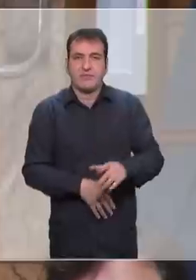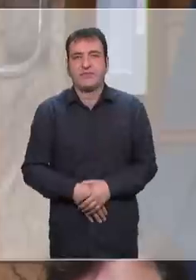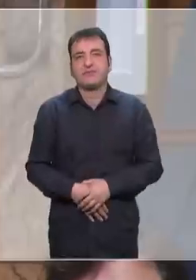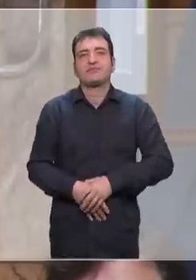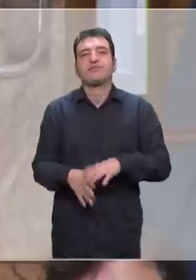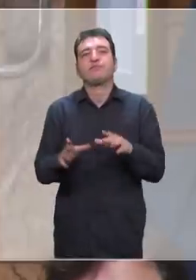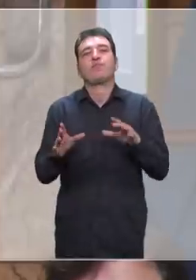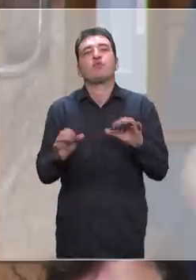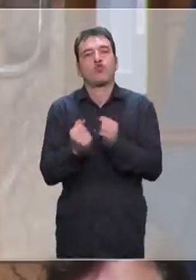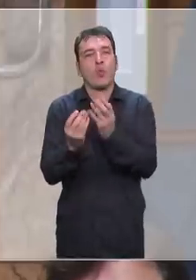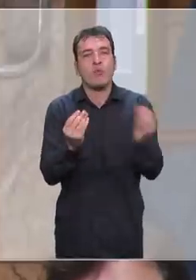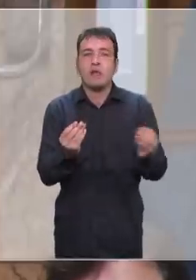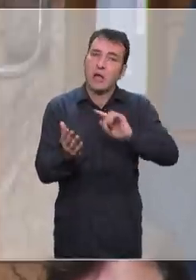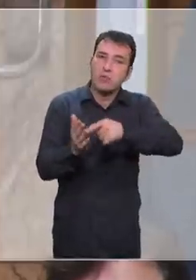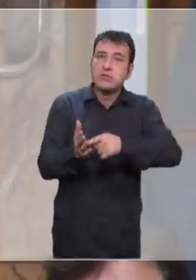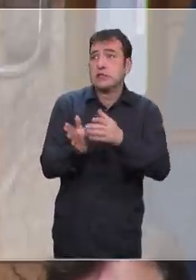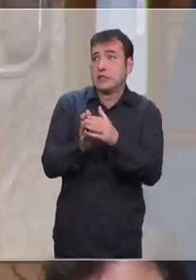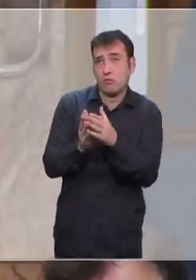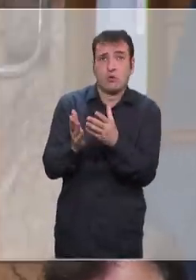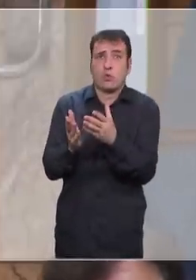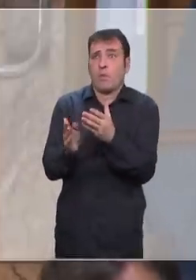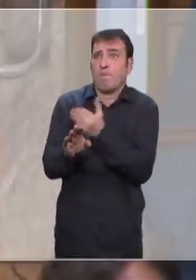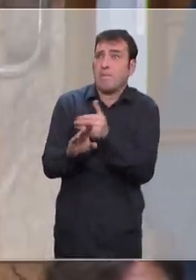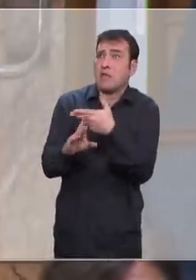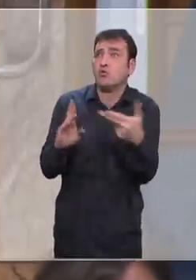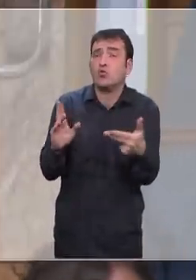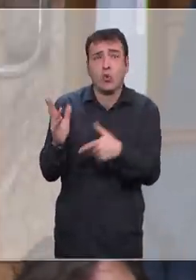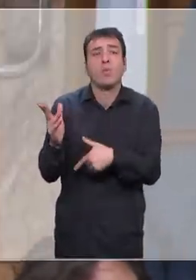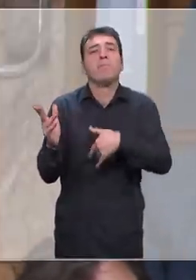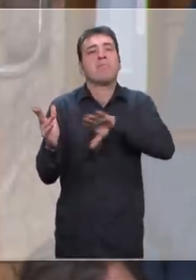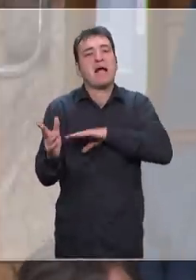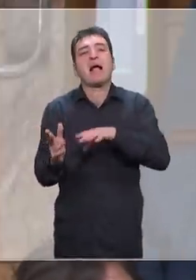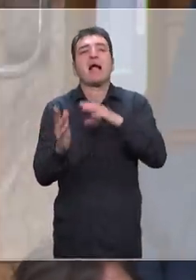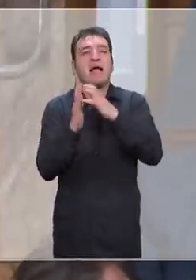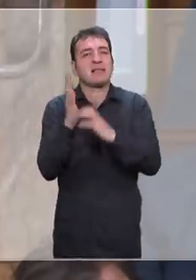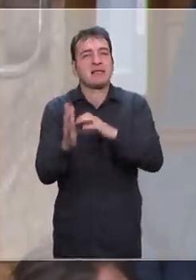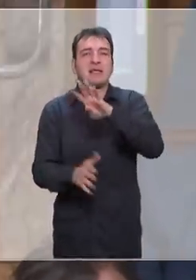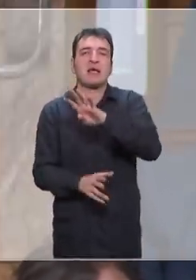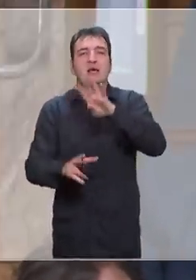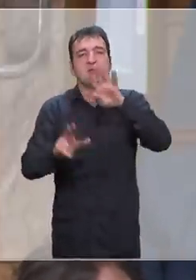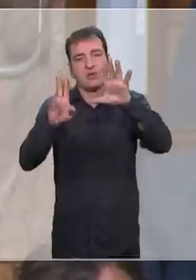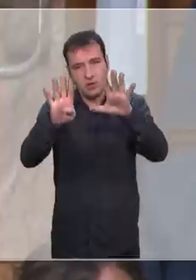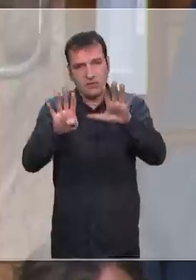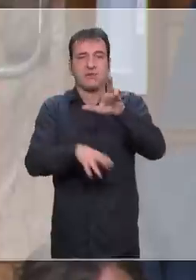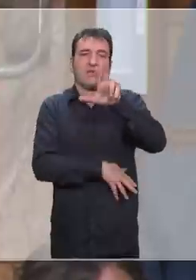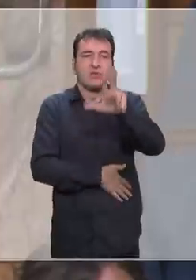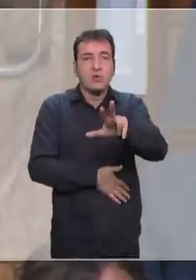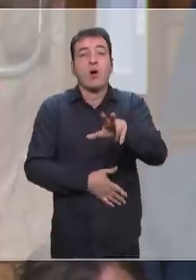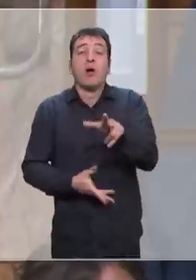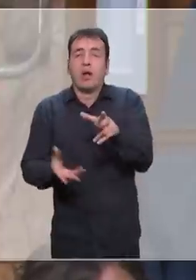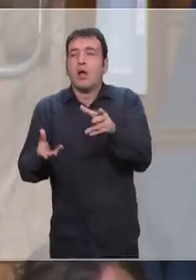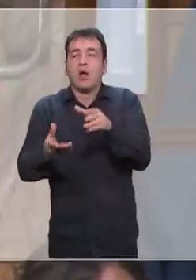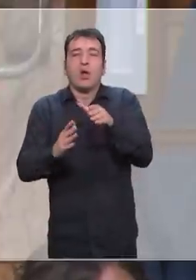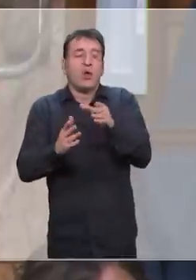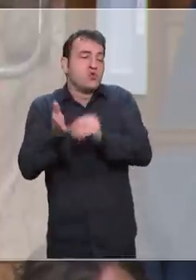de 49,3, vous leur en accordez 117. Des technocrates autour d'une table se permettent de décider l'aide qui